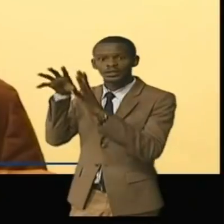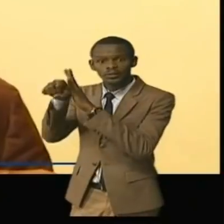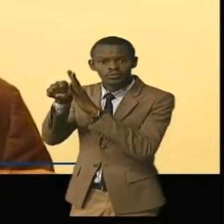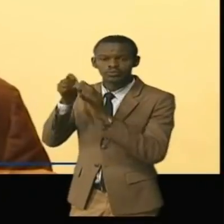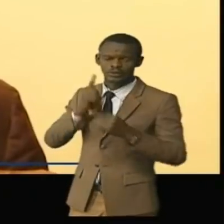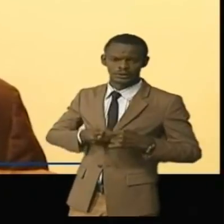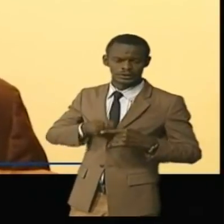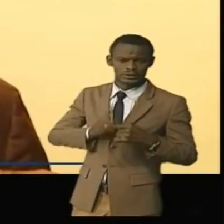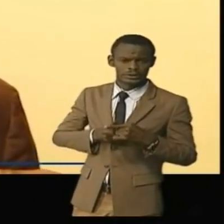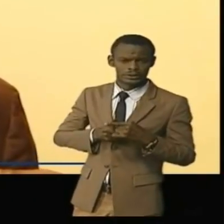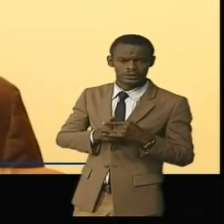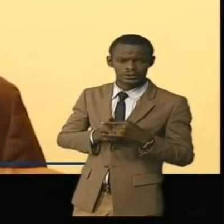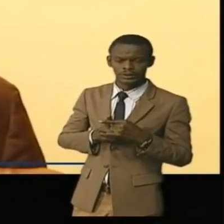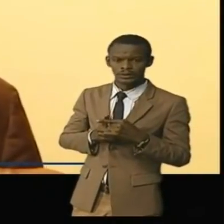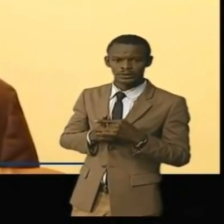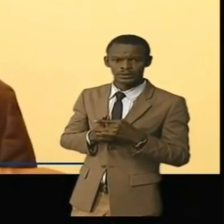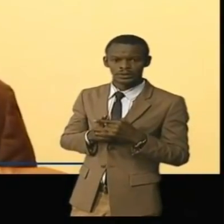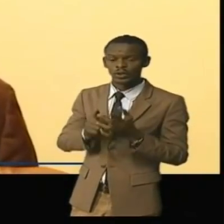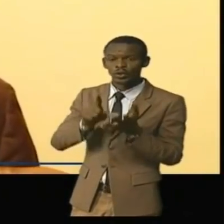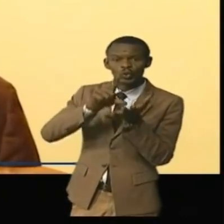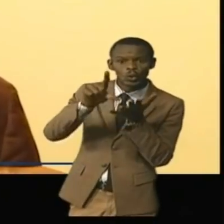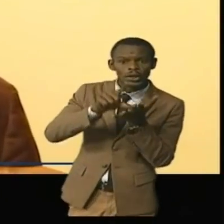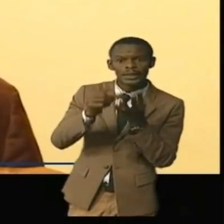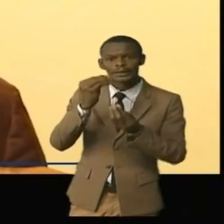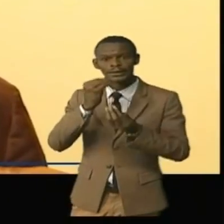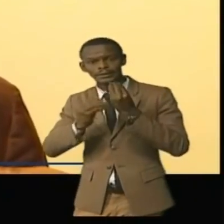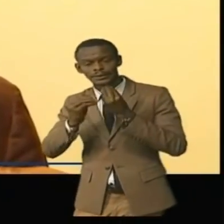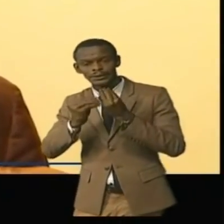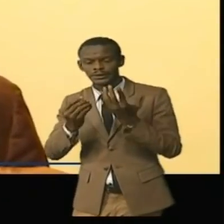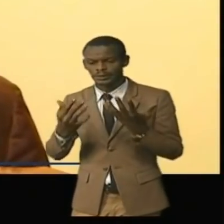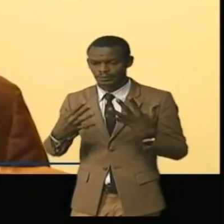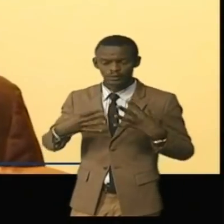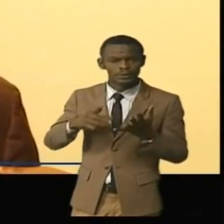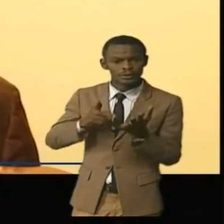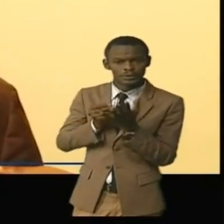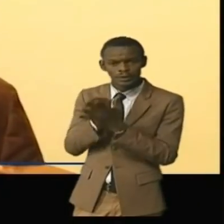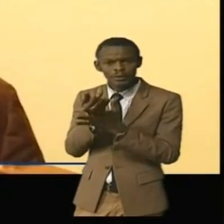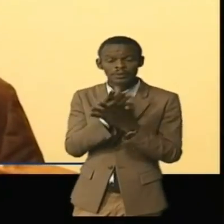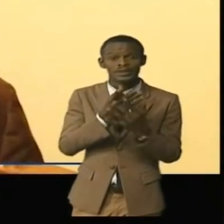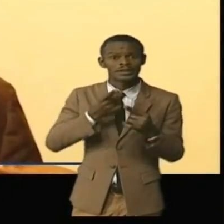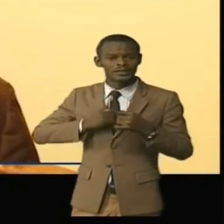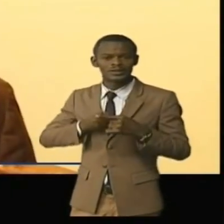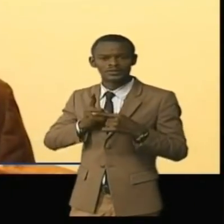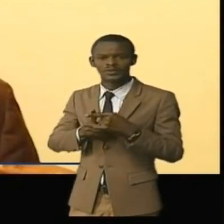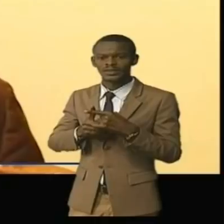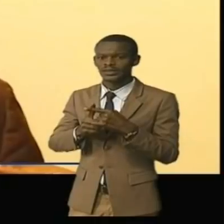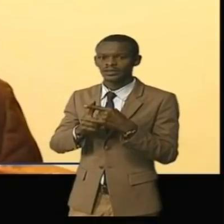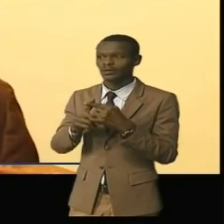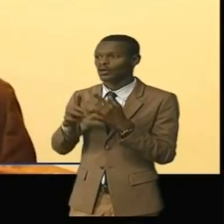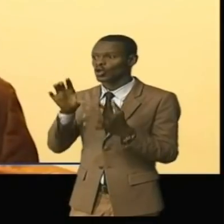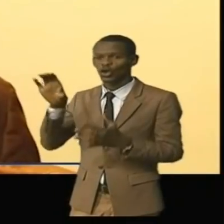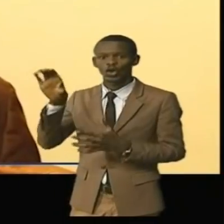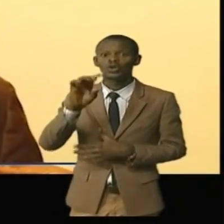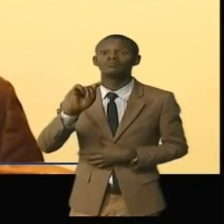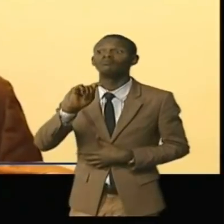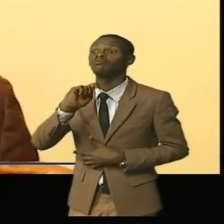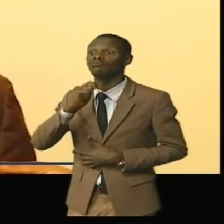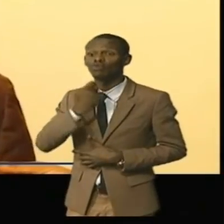salaire, le loyer, ainsi de suite. Donc la ministre d'État nous aide déjà, elle a